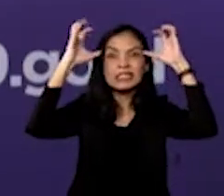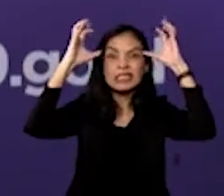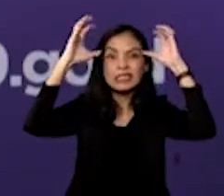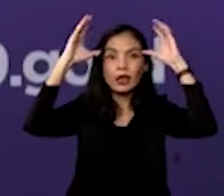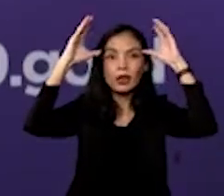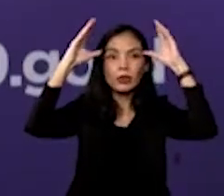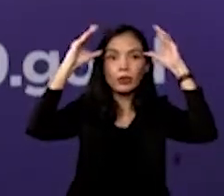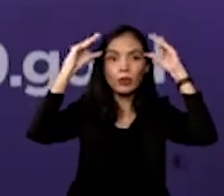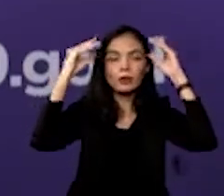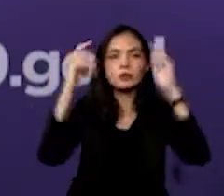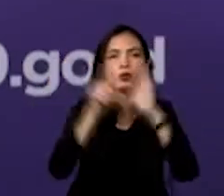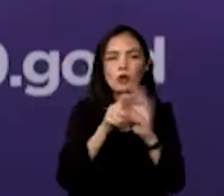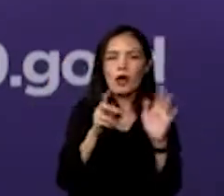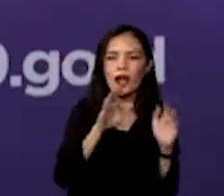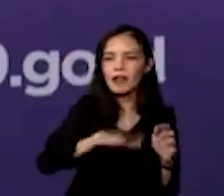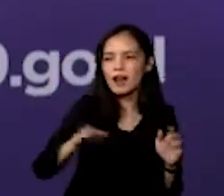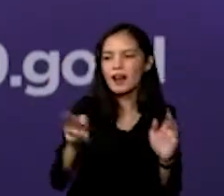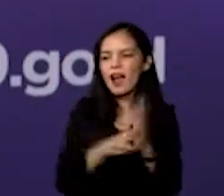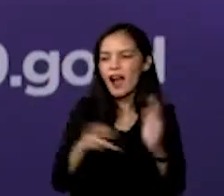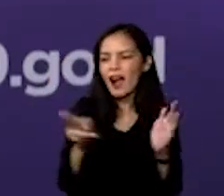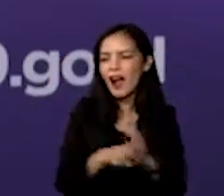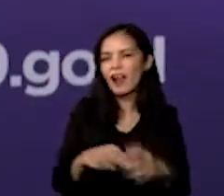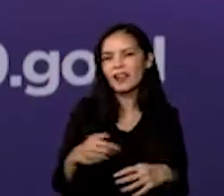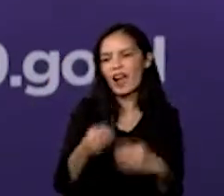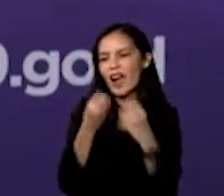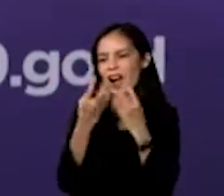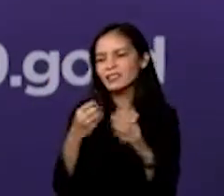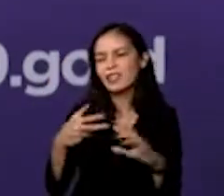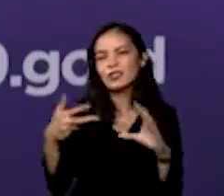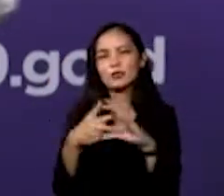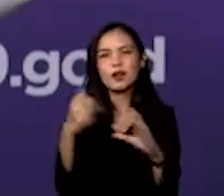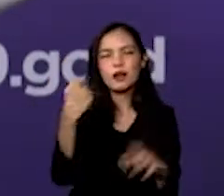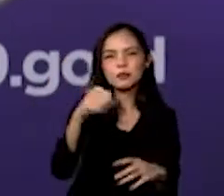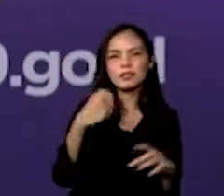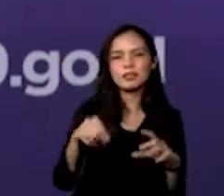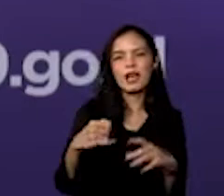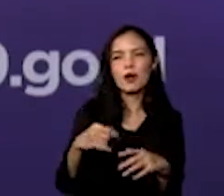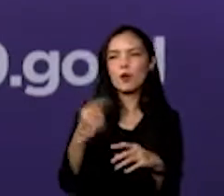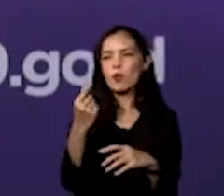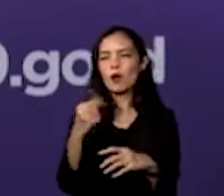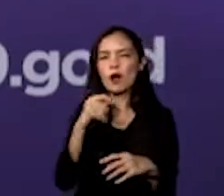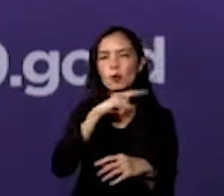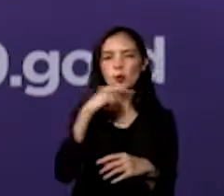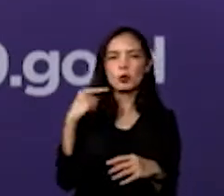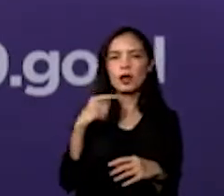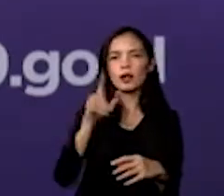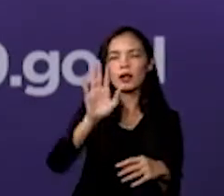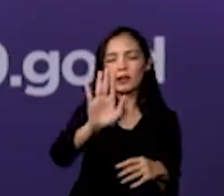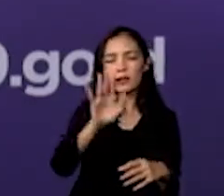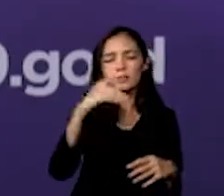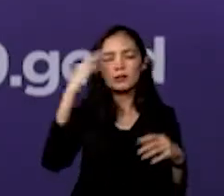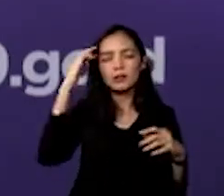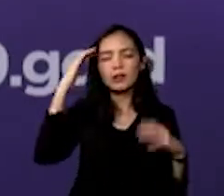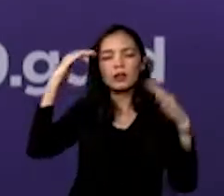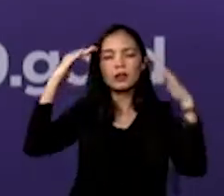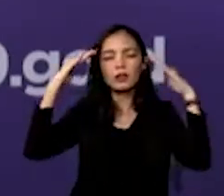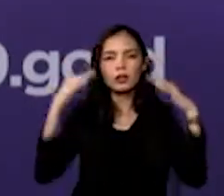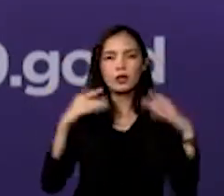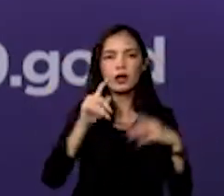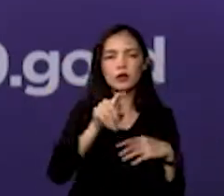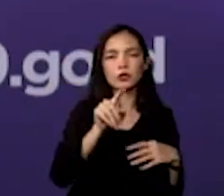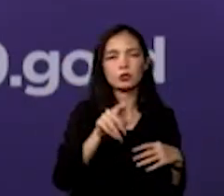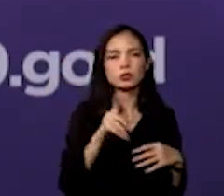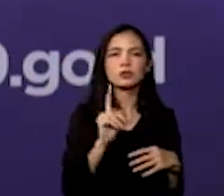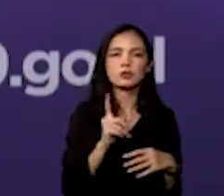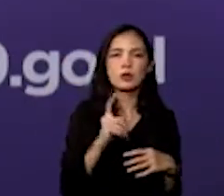bandel enggak bisa diajar pakai Zoom pakai ini uangnya kurang buat bel itu mesti diturunin stresnya karena kalau kita